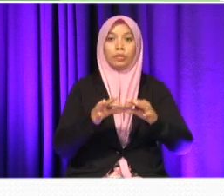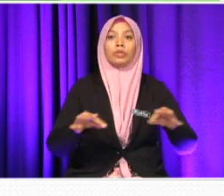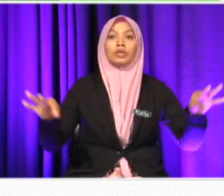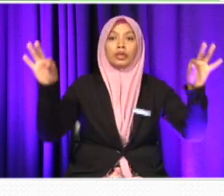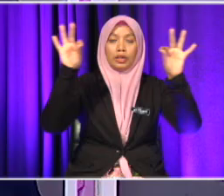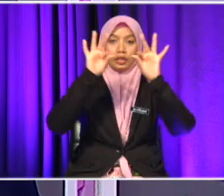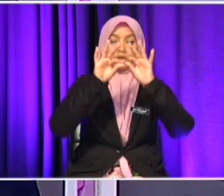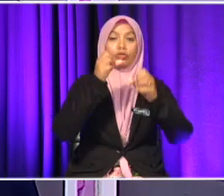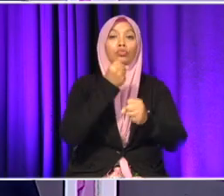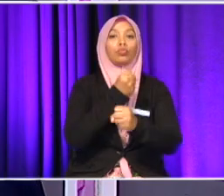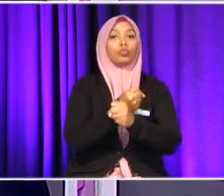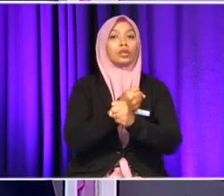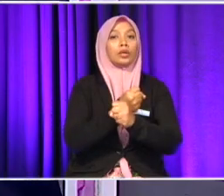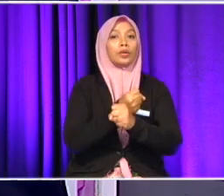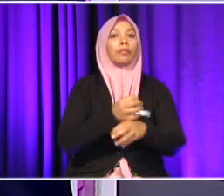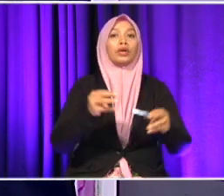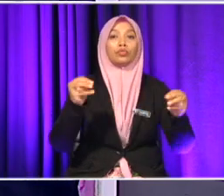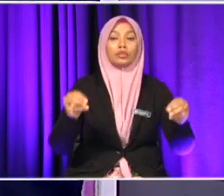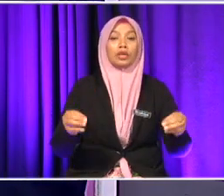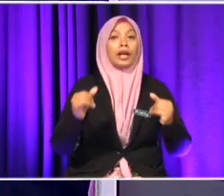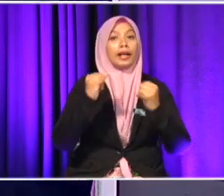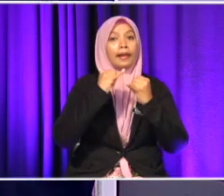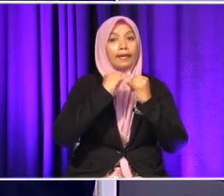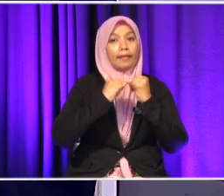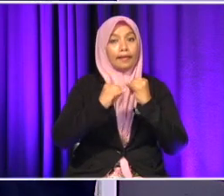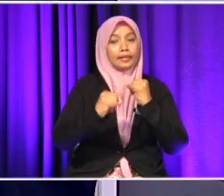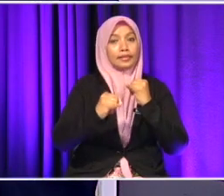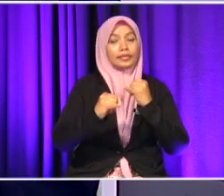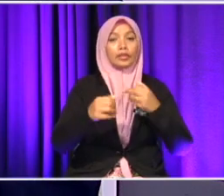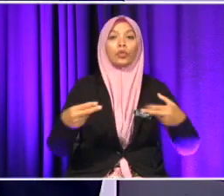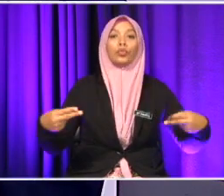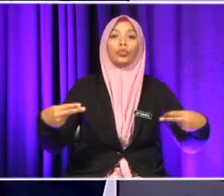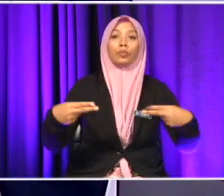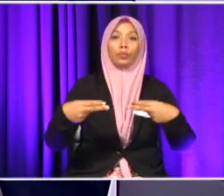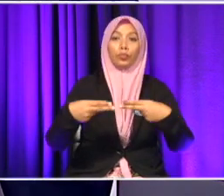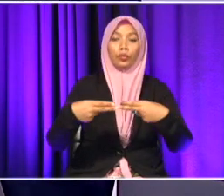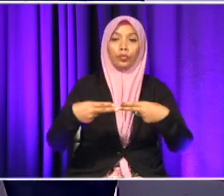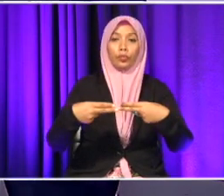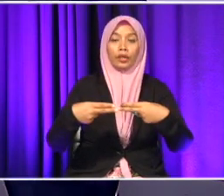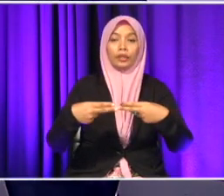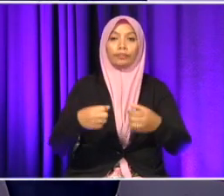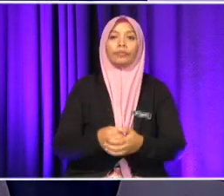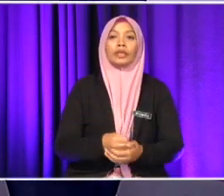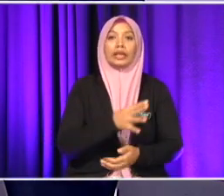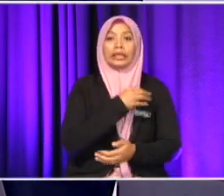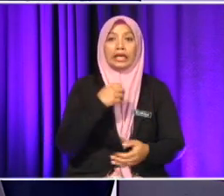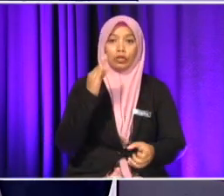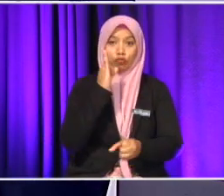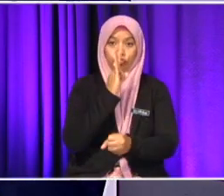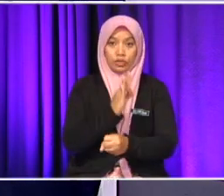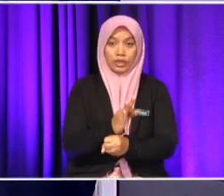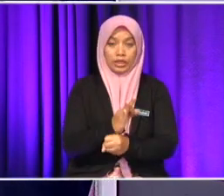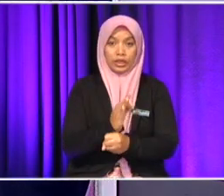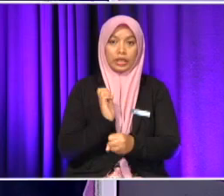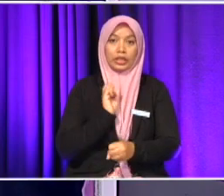sumber manusia dan akhir sekali kita akan lihat kepada hubungan penyerasan antar fungsian oke oke itu